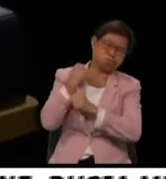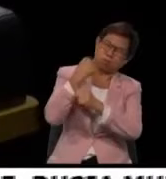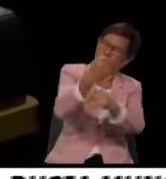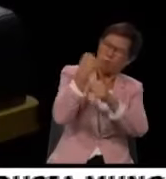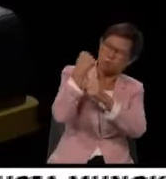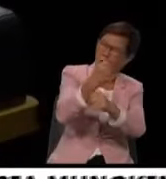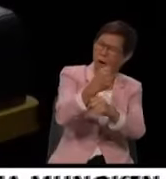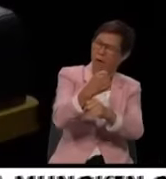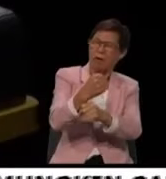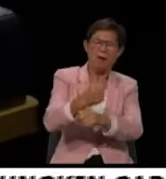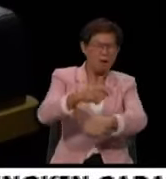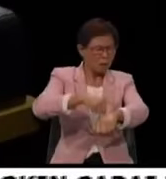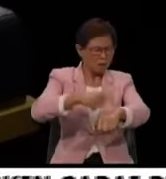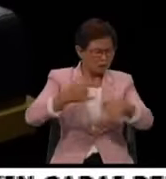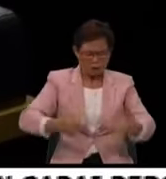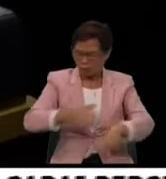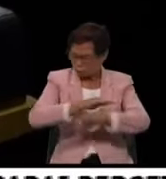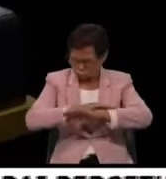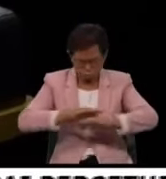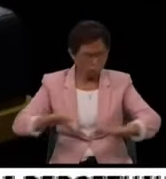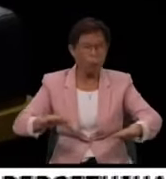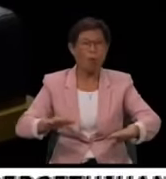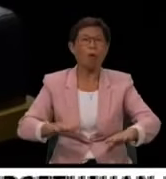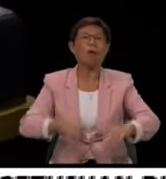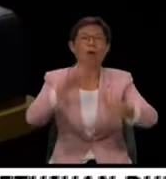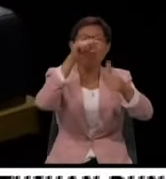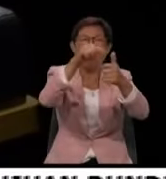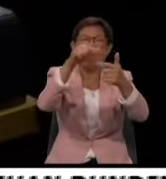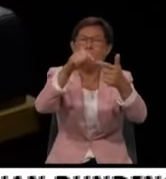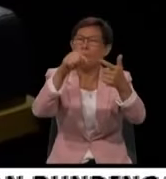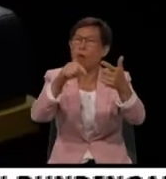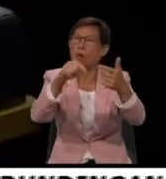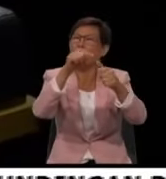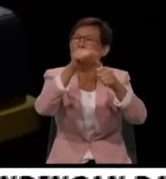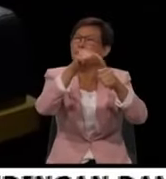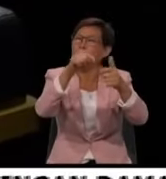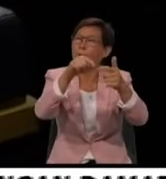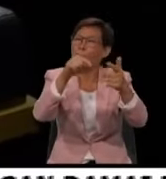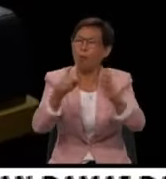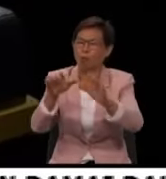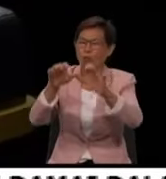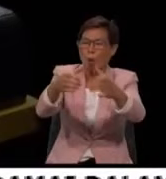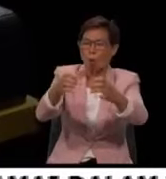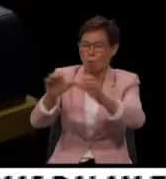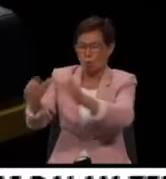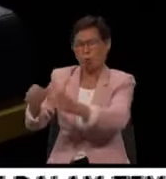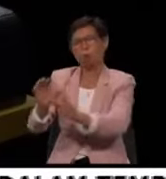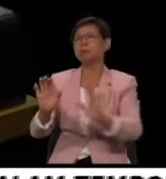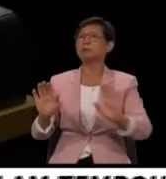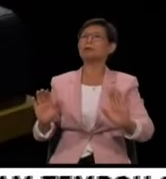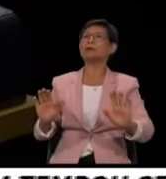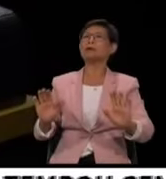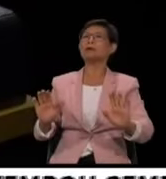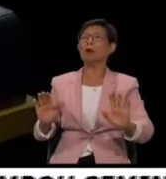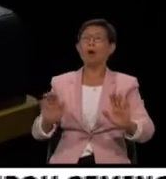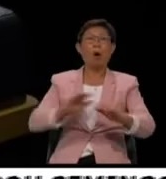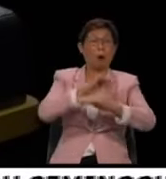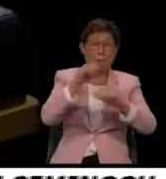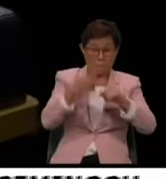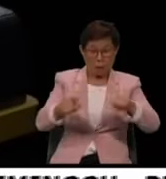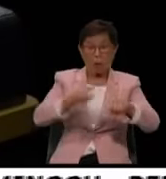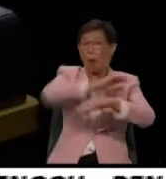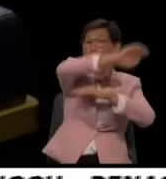Mereka kata ini bukan masa dan sebagainya adalah er beberapa er kumpulan tertentu saja. Tetapi keseluruhan kita